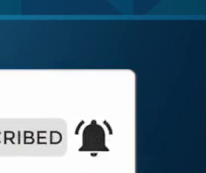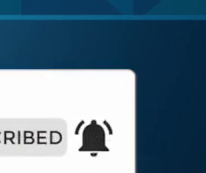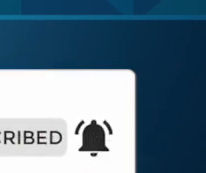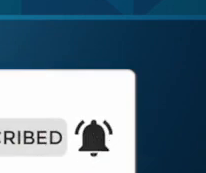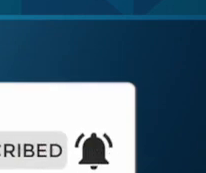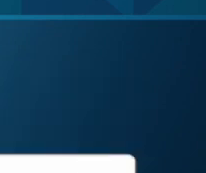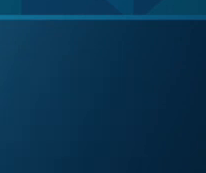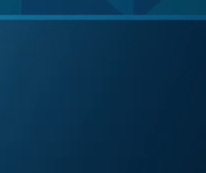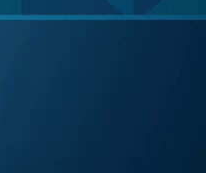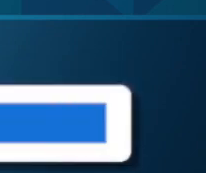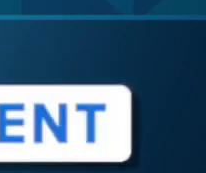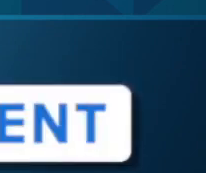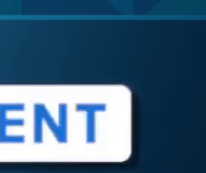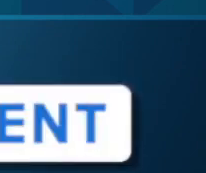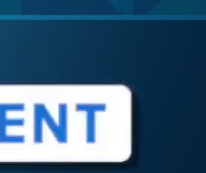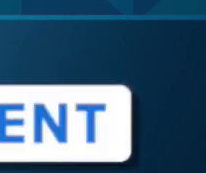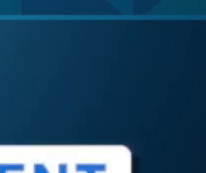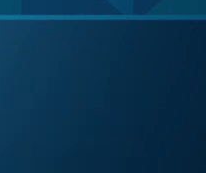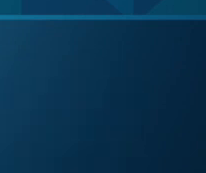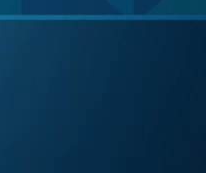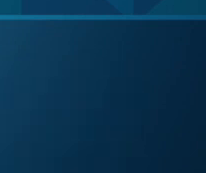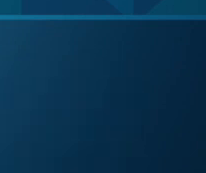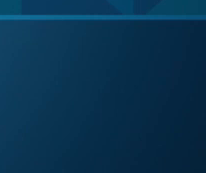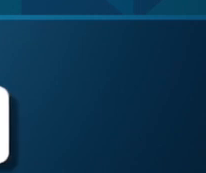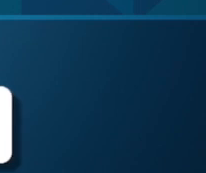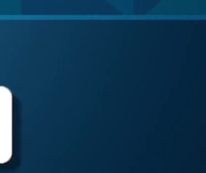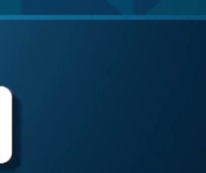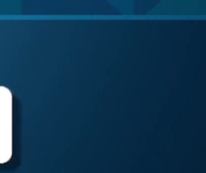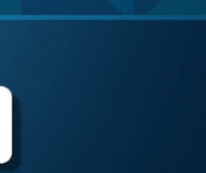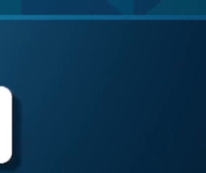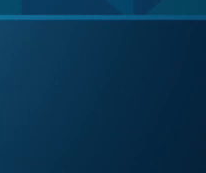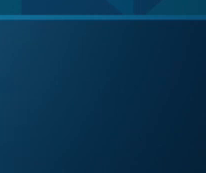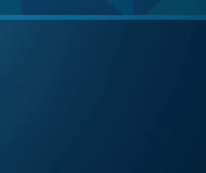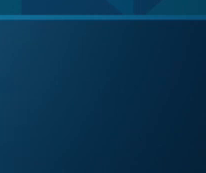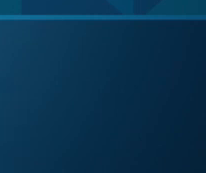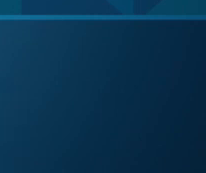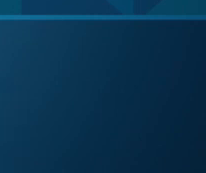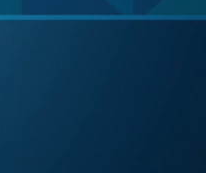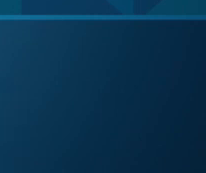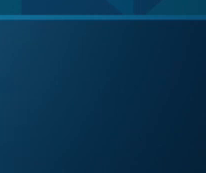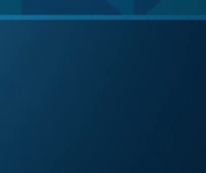botão notificação. Fo comentário no fahetutan ba media social siraseluk.